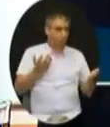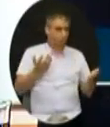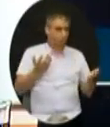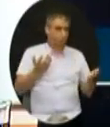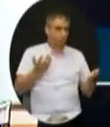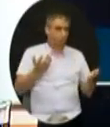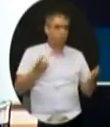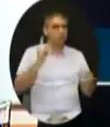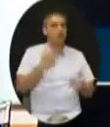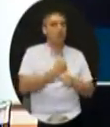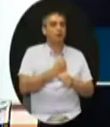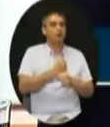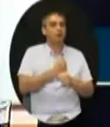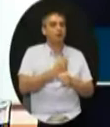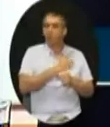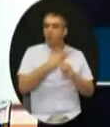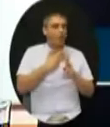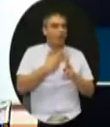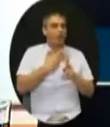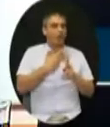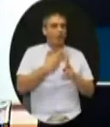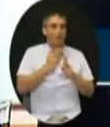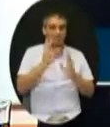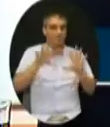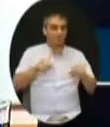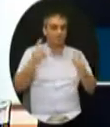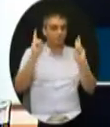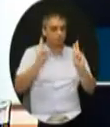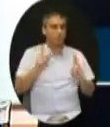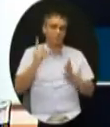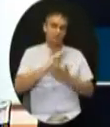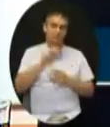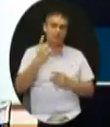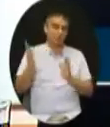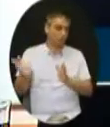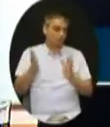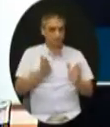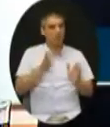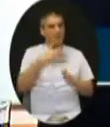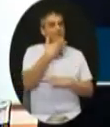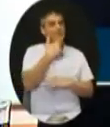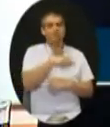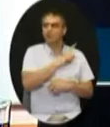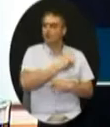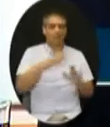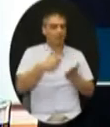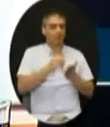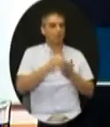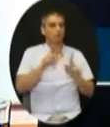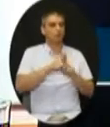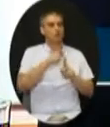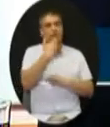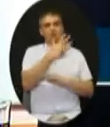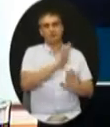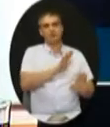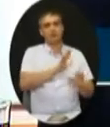ובהחלט אנחנו צריכים לפעול לכך שלא רק ייפסק הכיבוש, זה עניין אחד, אבל גם שמדינת ישראל לא תתקיים כי היא